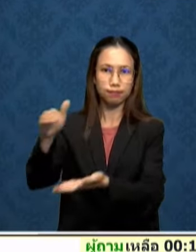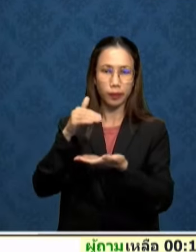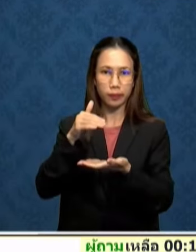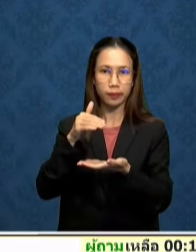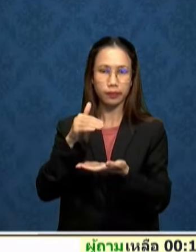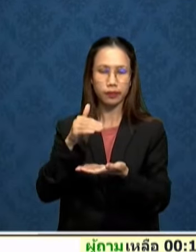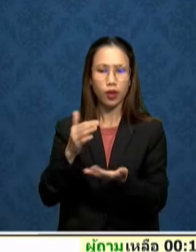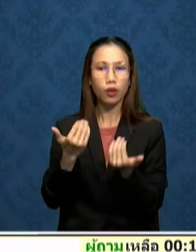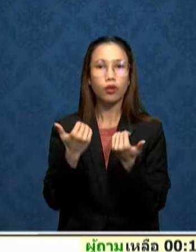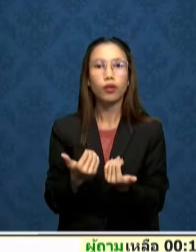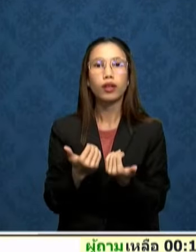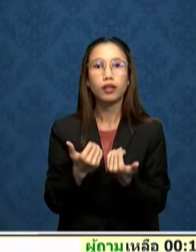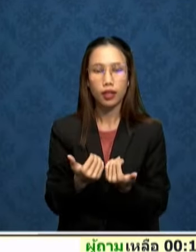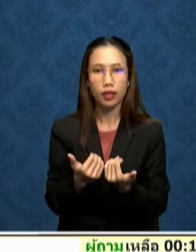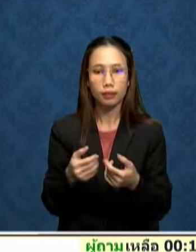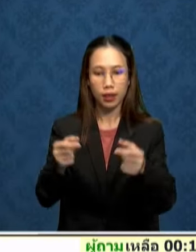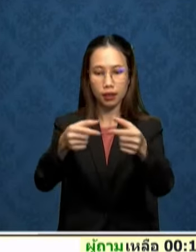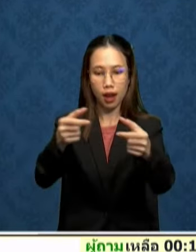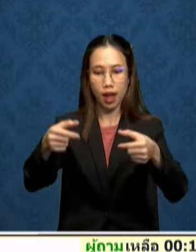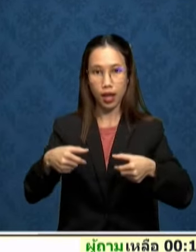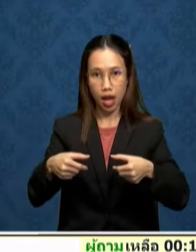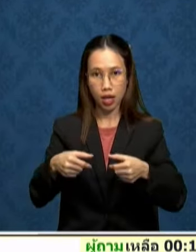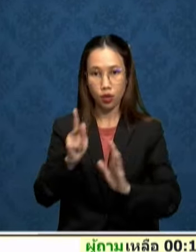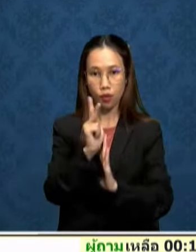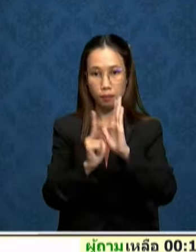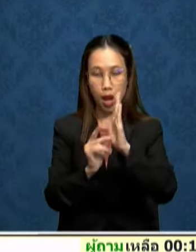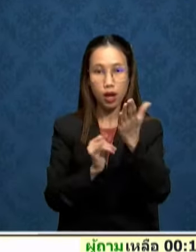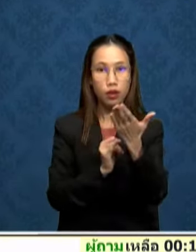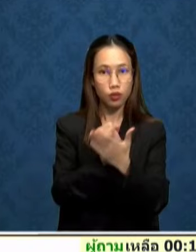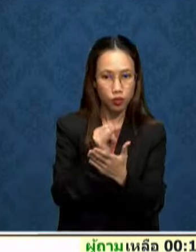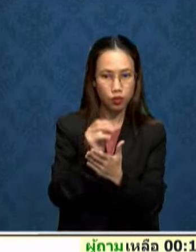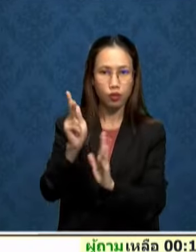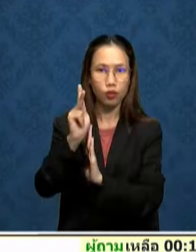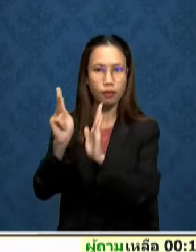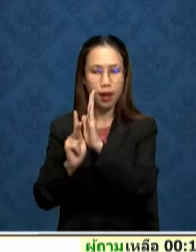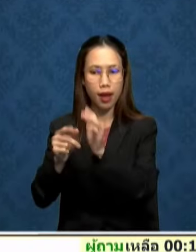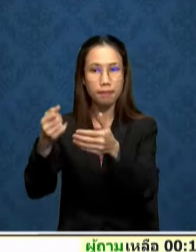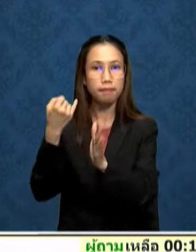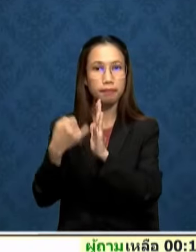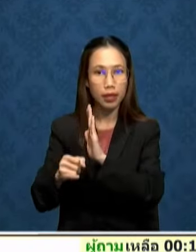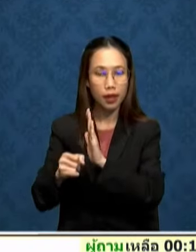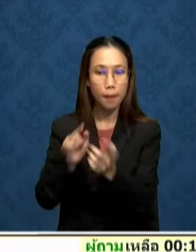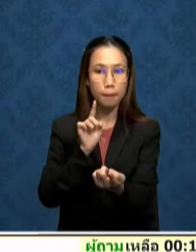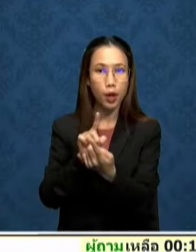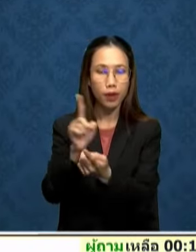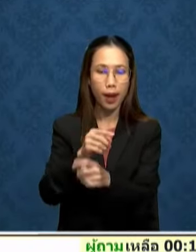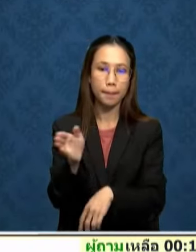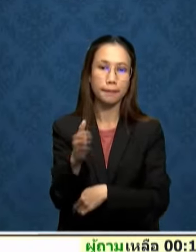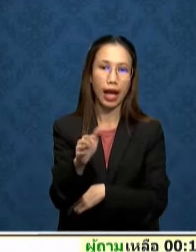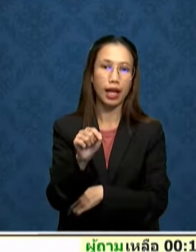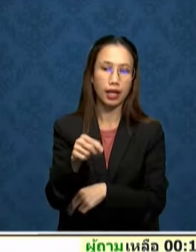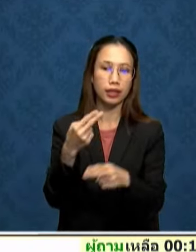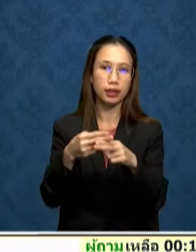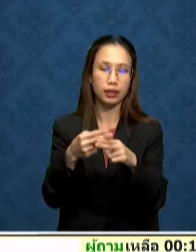วันนี้มีรายงานทั้งถูกกฎหมายและผิดกฎหมายพบปลาสายพันธุ์ชนิด